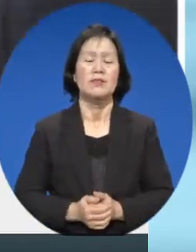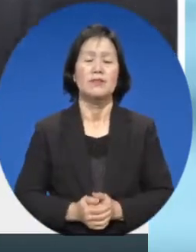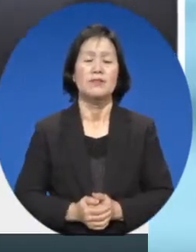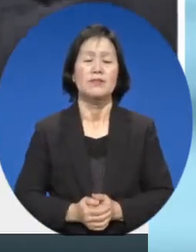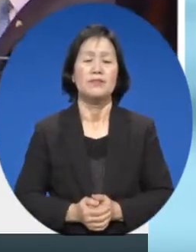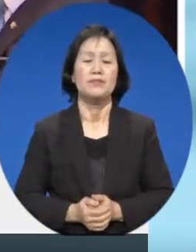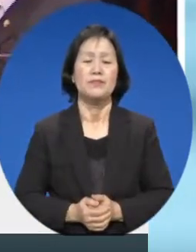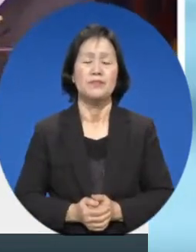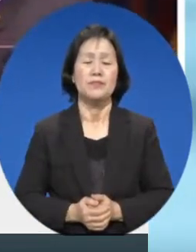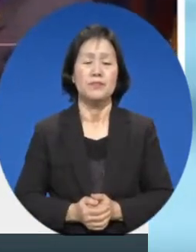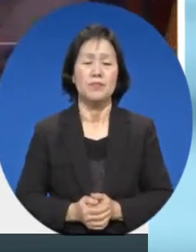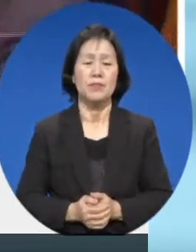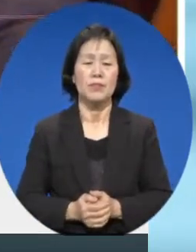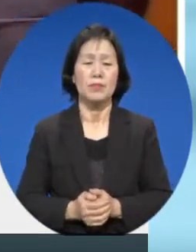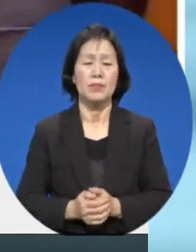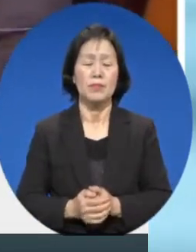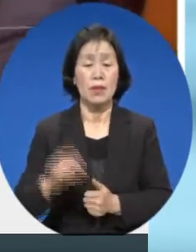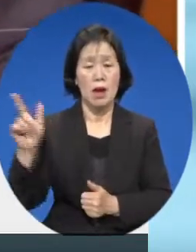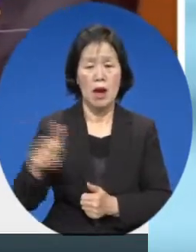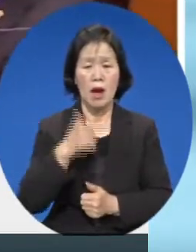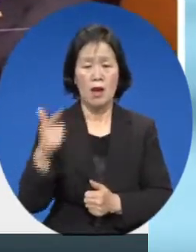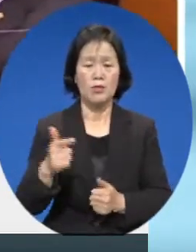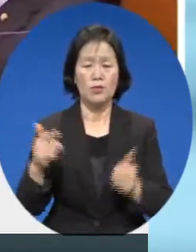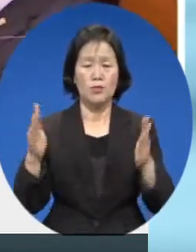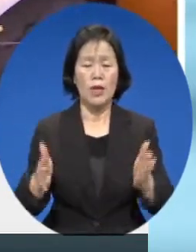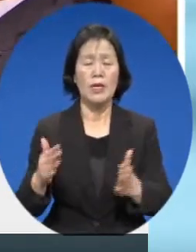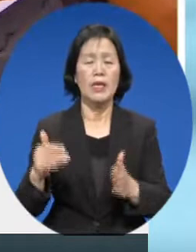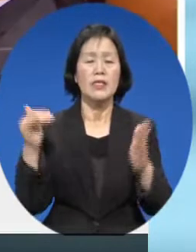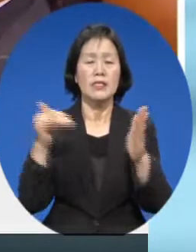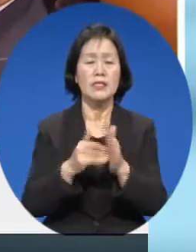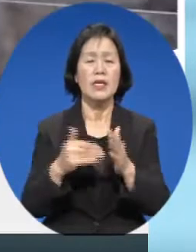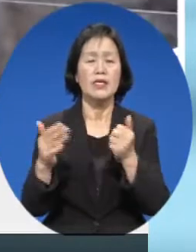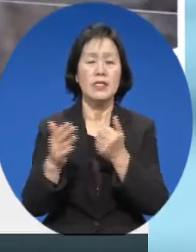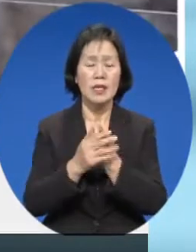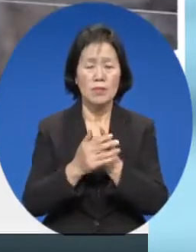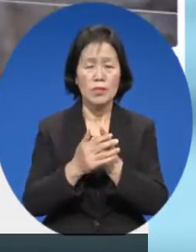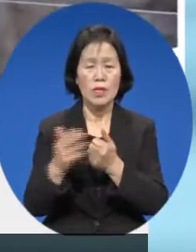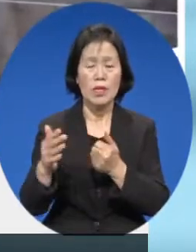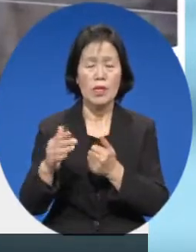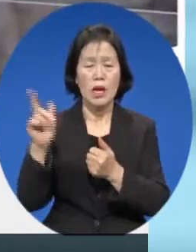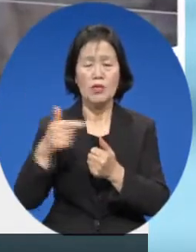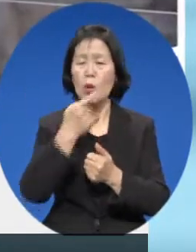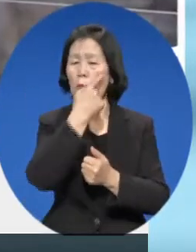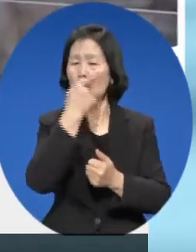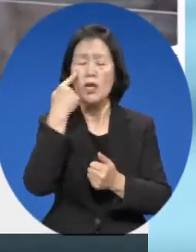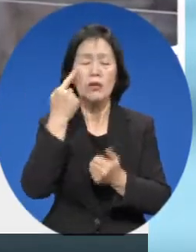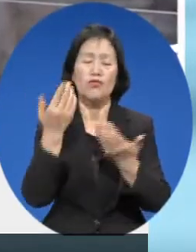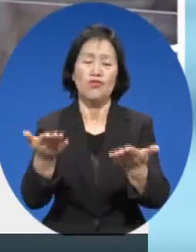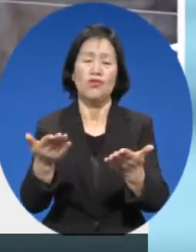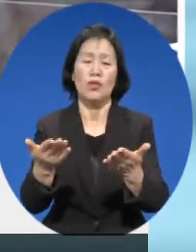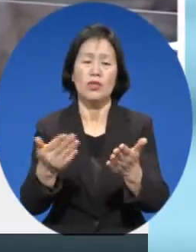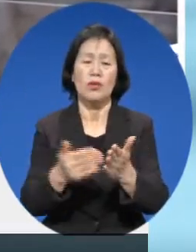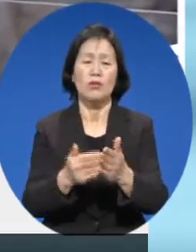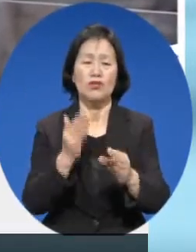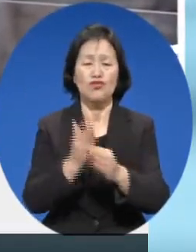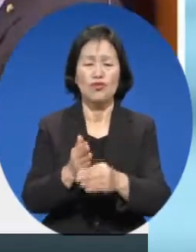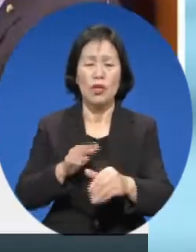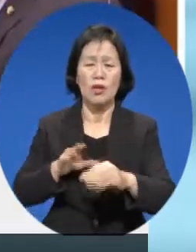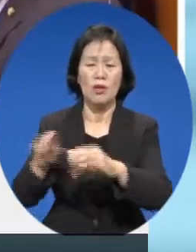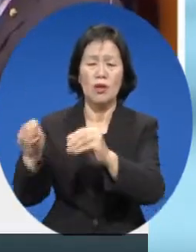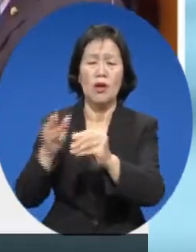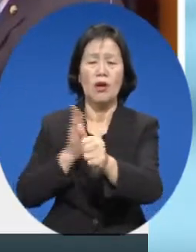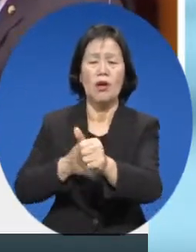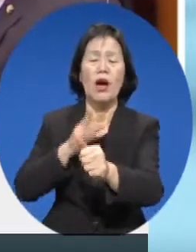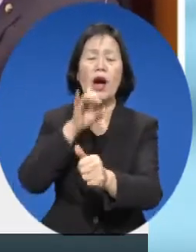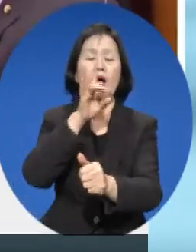9일 24시간 지나면 끝나고 그러면 어차피 24시간 보장 해야 되기 때문에 그 그중 단 요청을 할 수가 없는